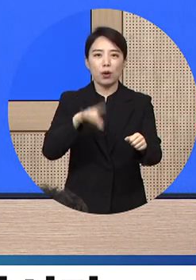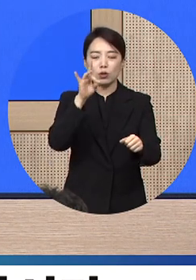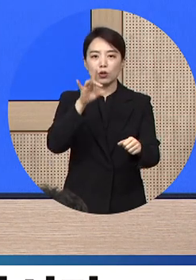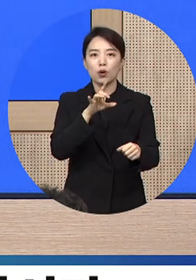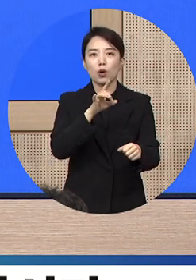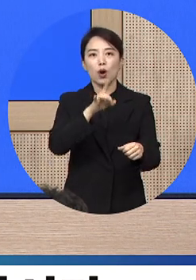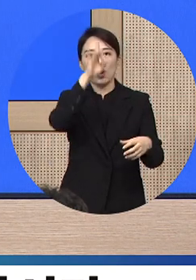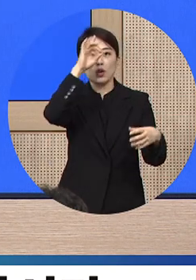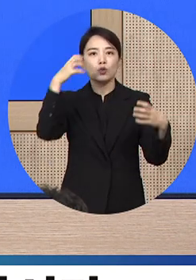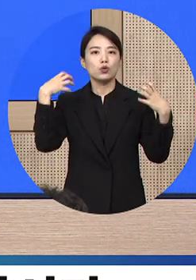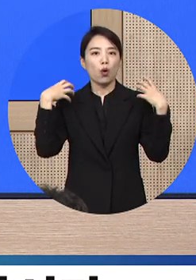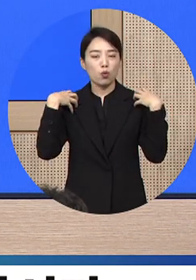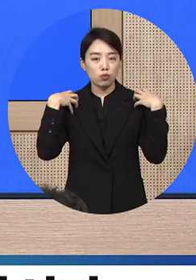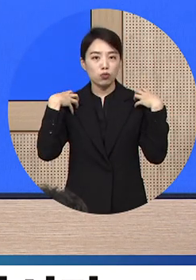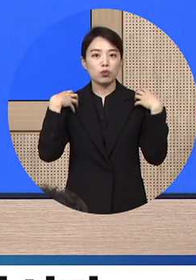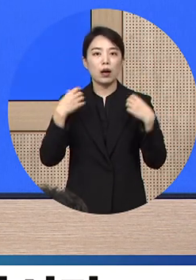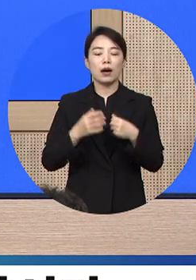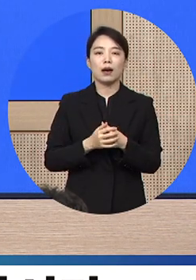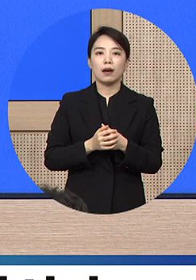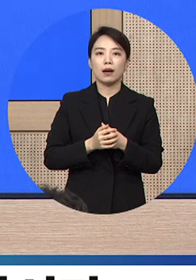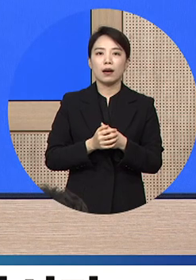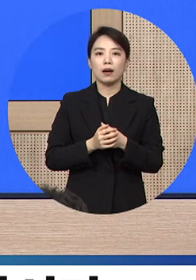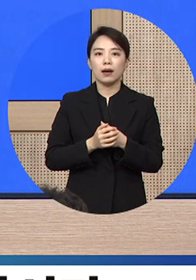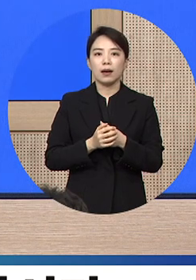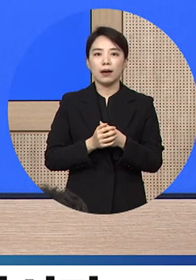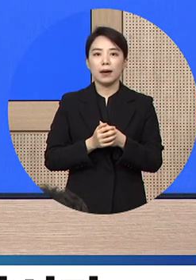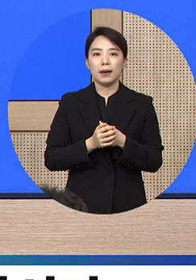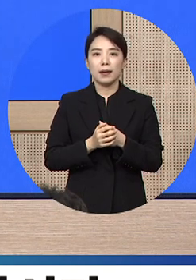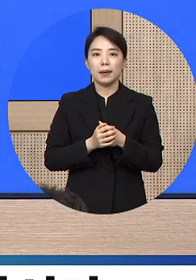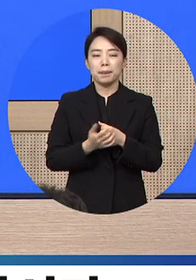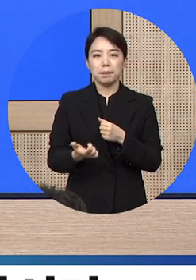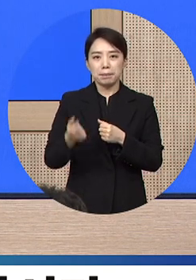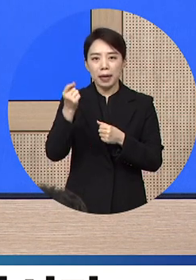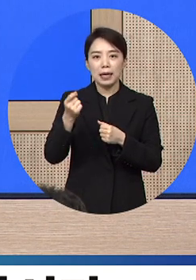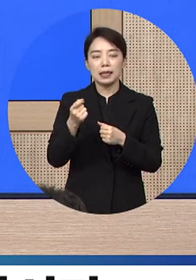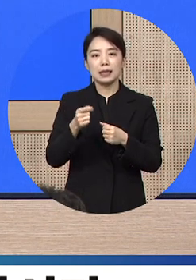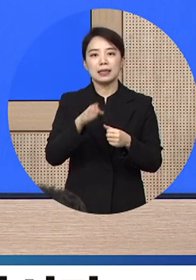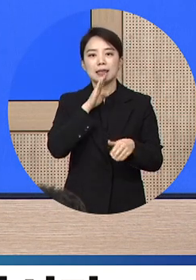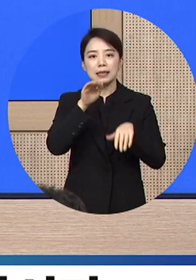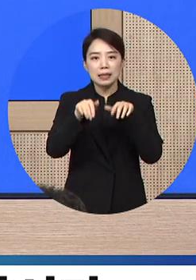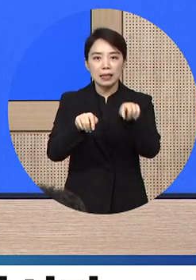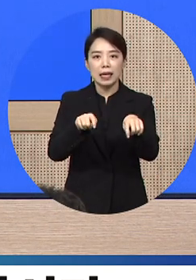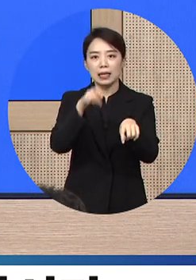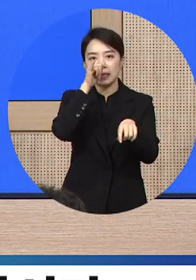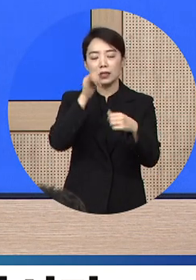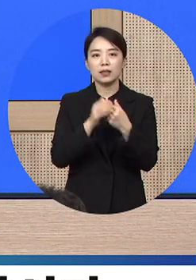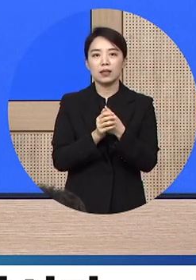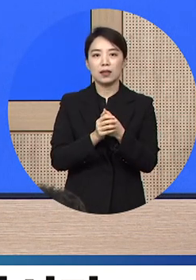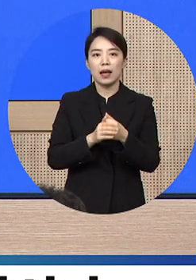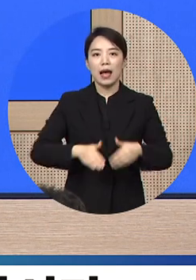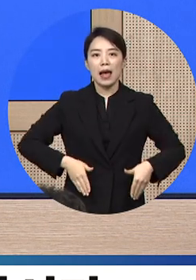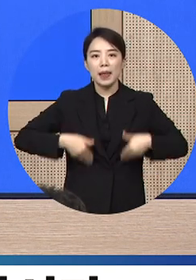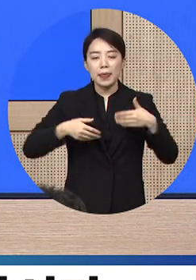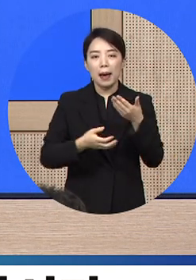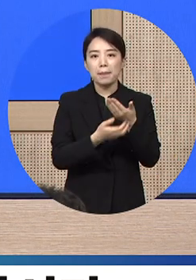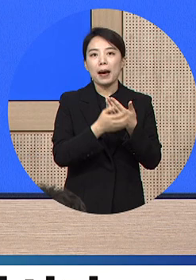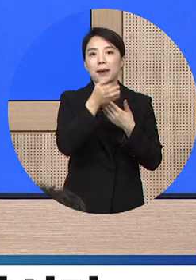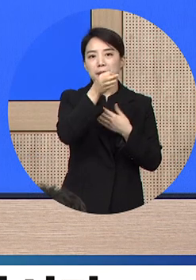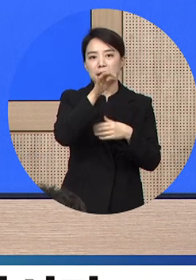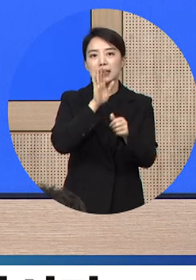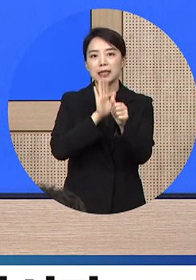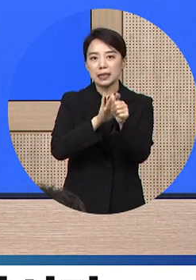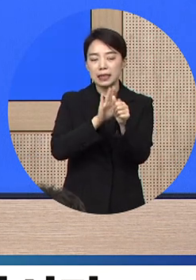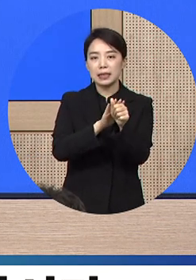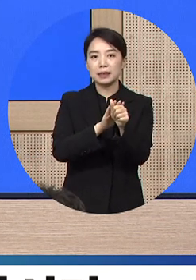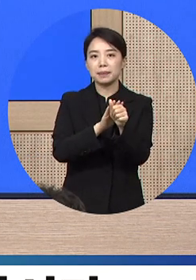중앙정부와 어느 광역자치단체보다 실행에 옮긴 것들이 많습니다. 난방비 지급을 가장 먼저 결정을 했고 이미 지난 2월